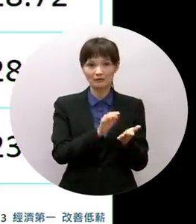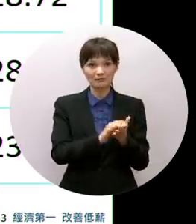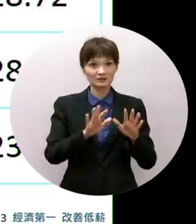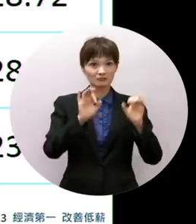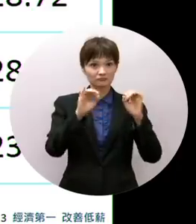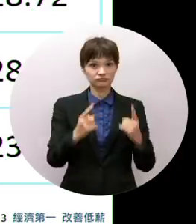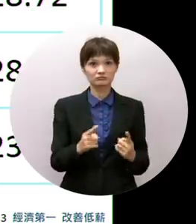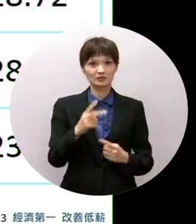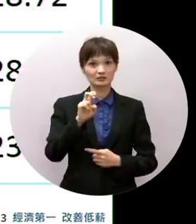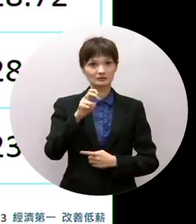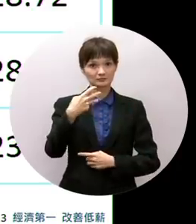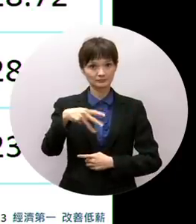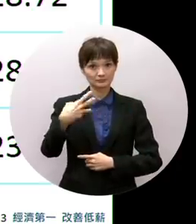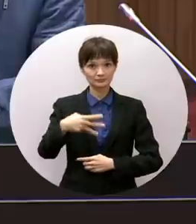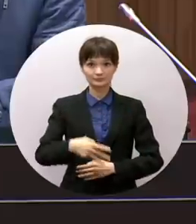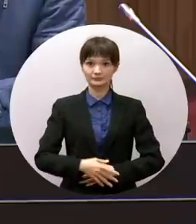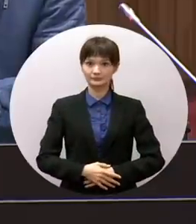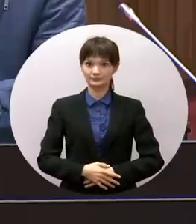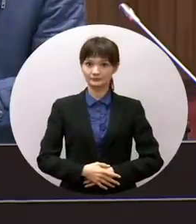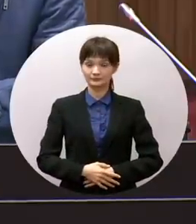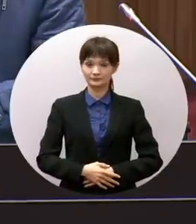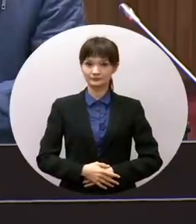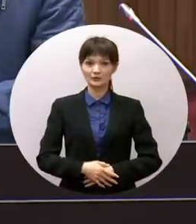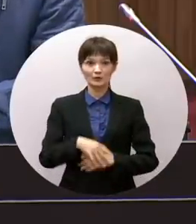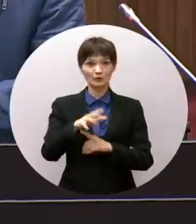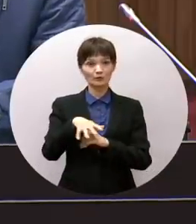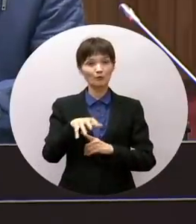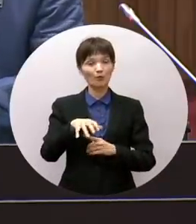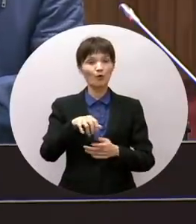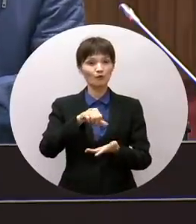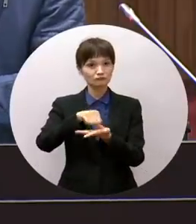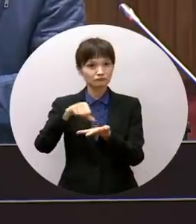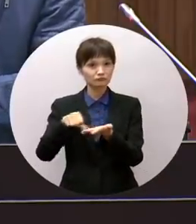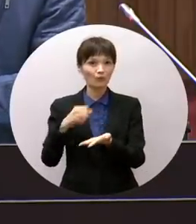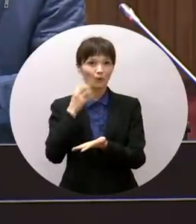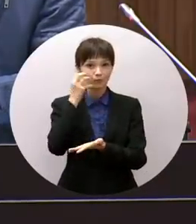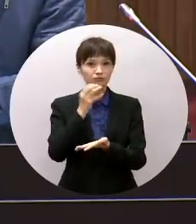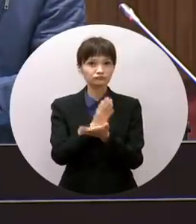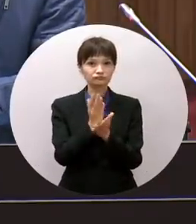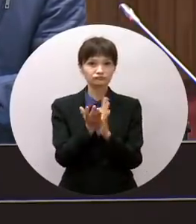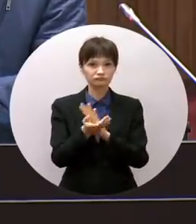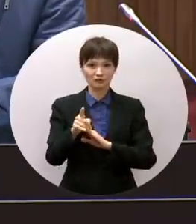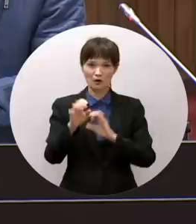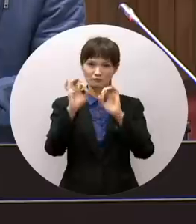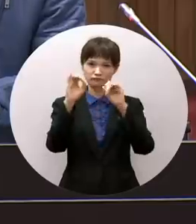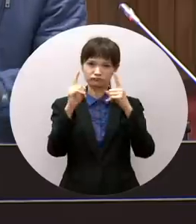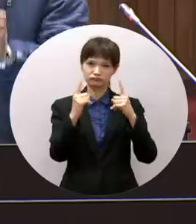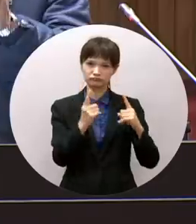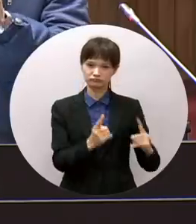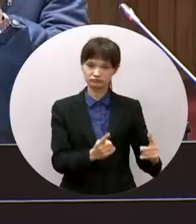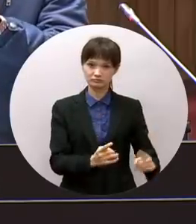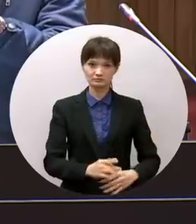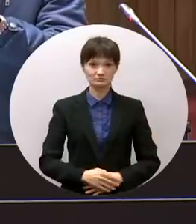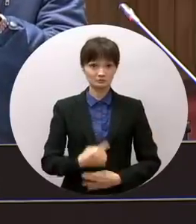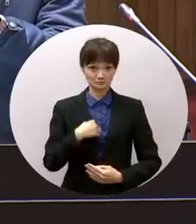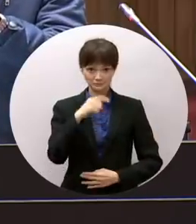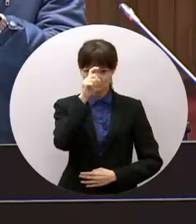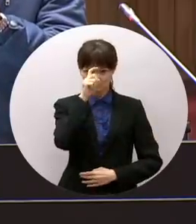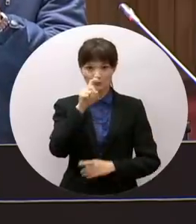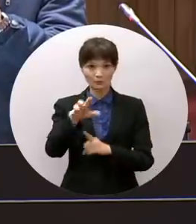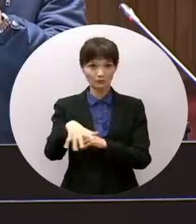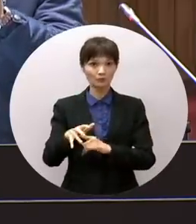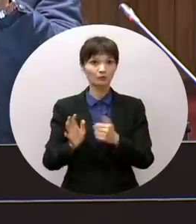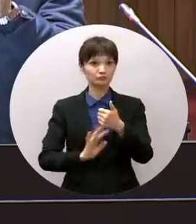到23元。所以农产品的价格已经大幅滑落，我希望农委